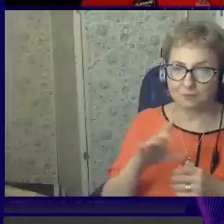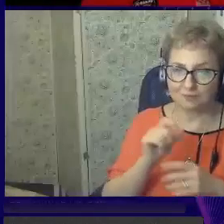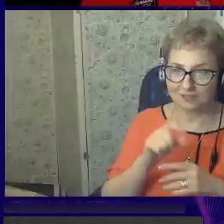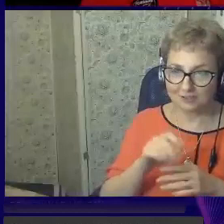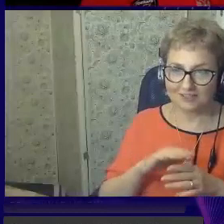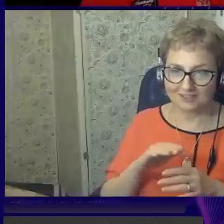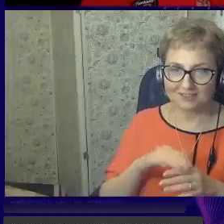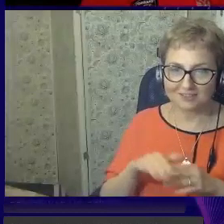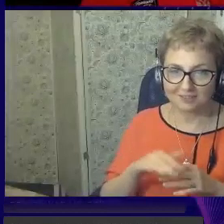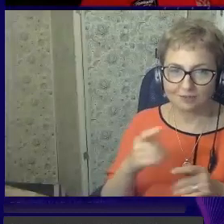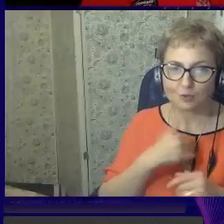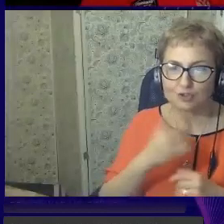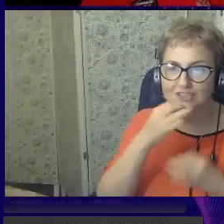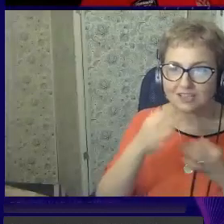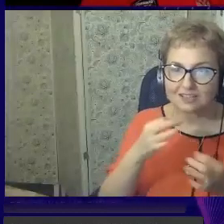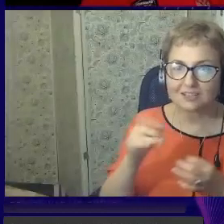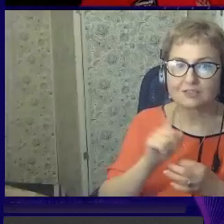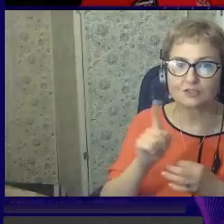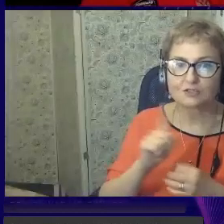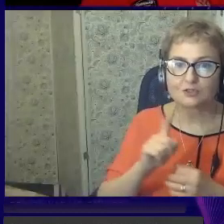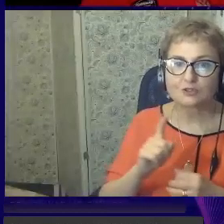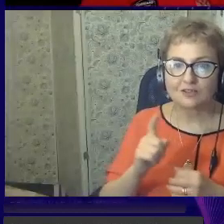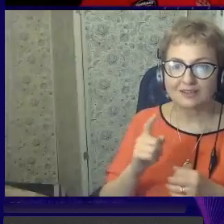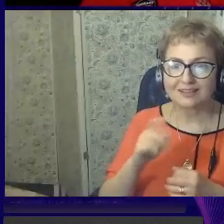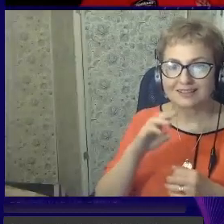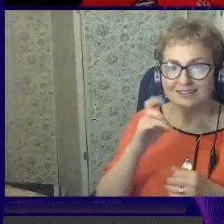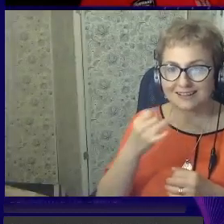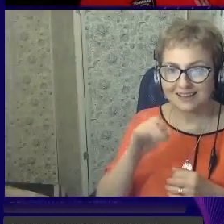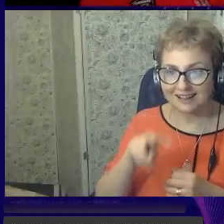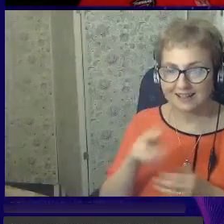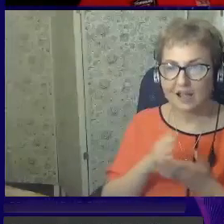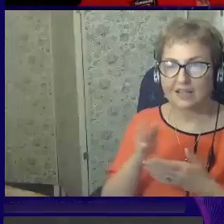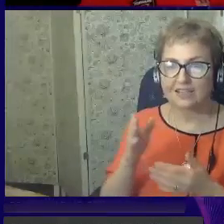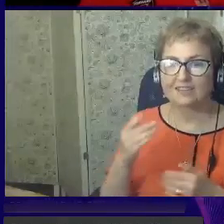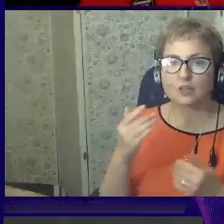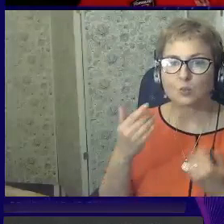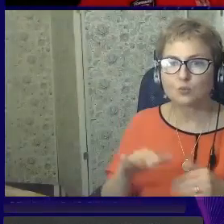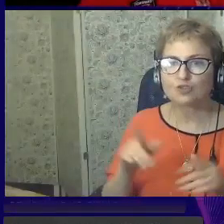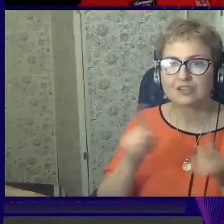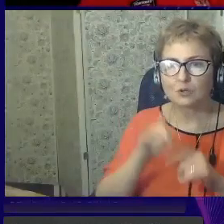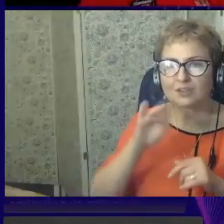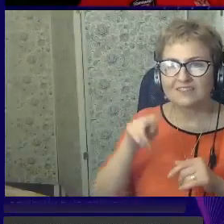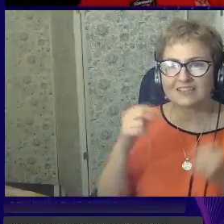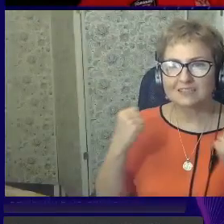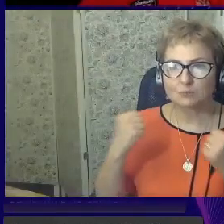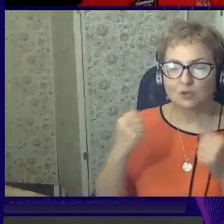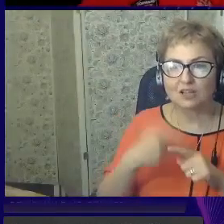решать. Ну и вот хочется сказать, что все-таки именно трейл-ориентирование уже такой вид спорта,